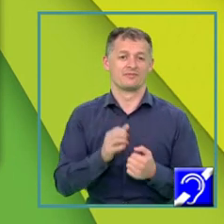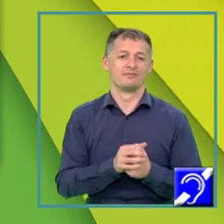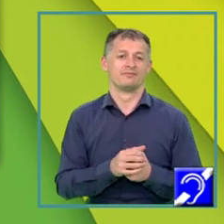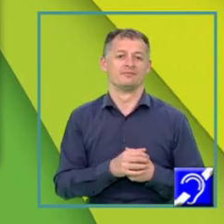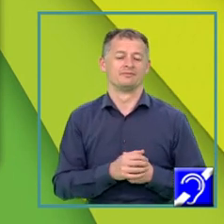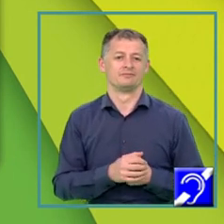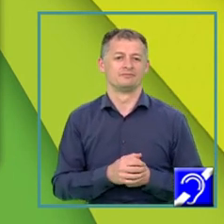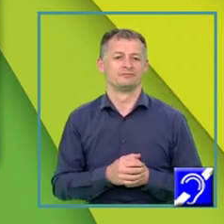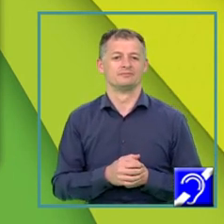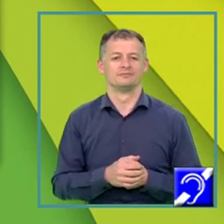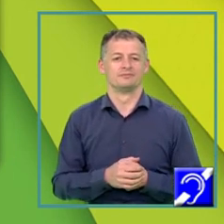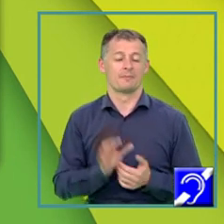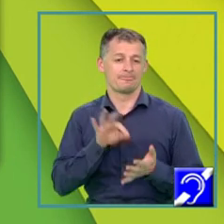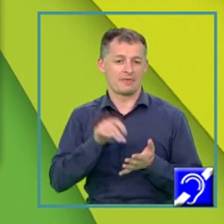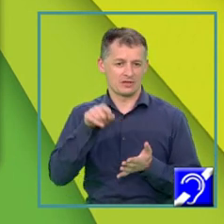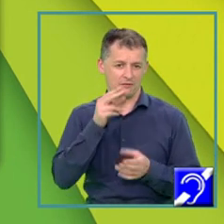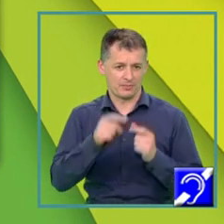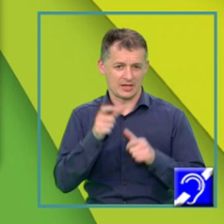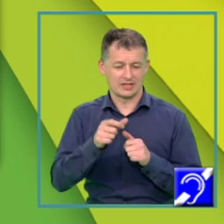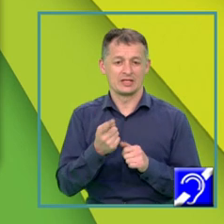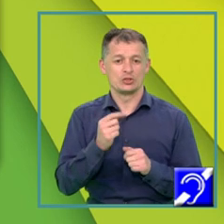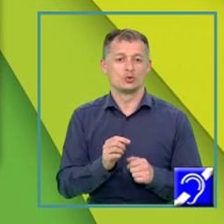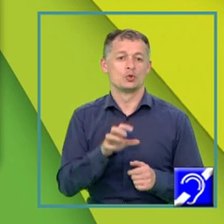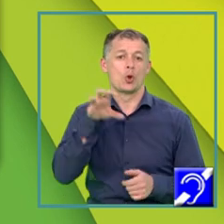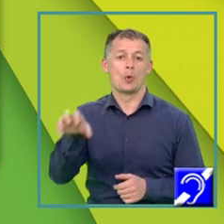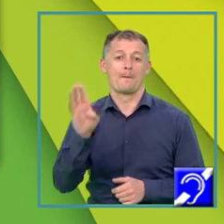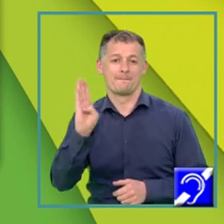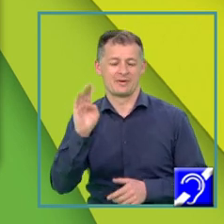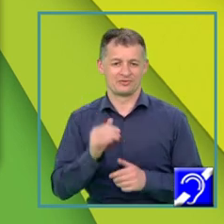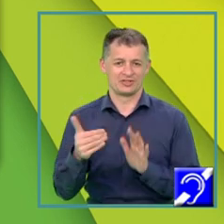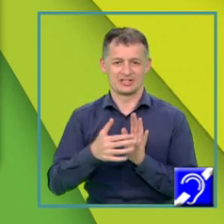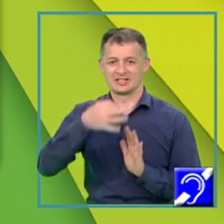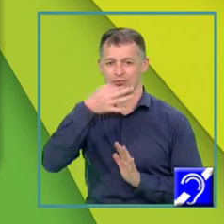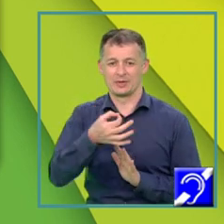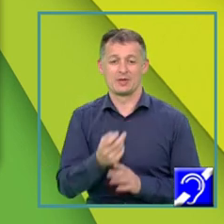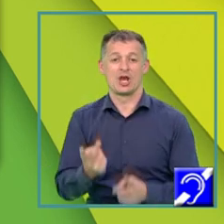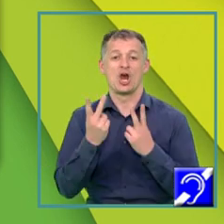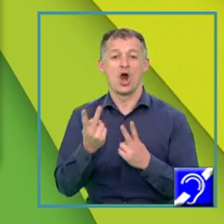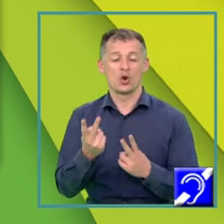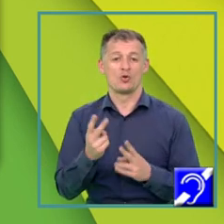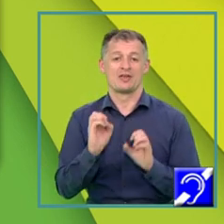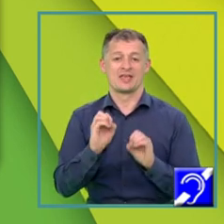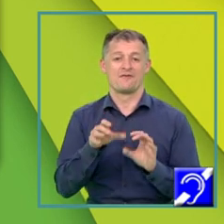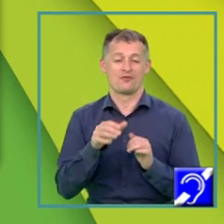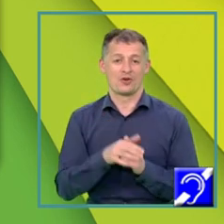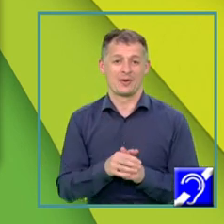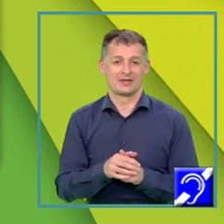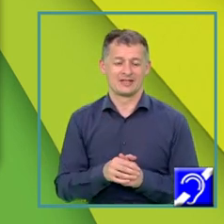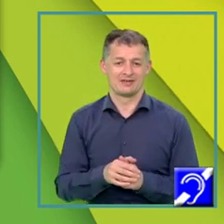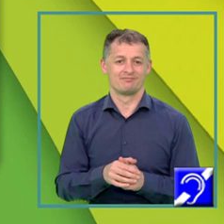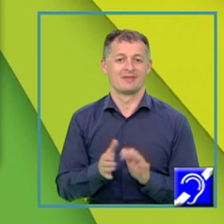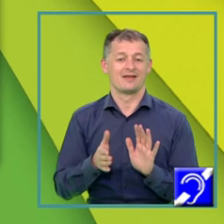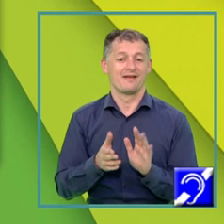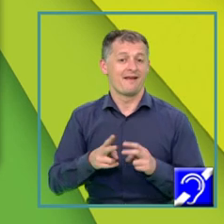selectate dintr-o anumită sursă, de data aceasta din sursa B. Și de asemenea trebuie să și precizăm rolul informației cauză, rolul